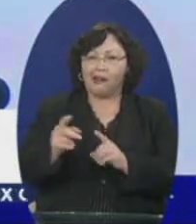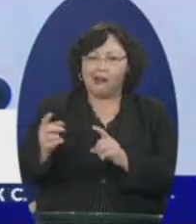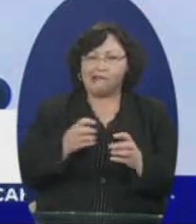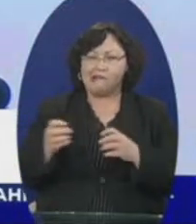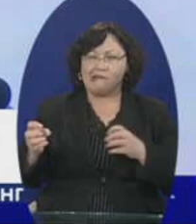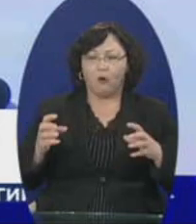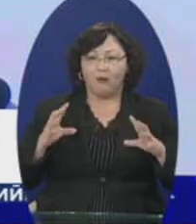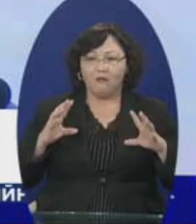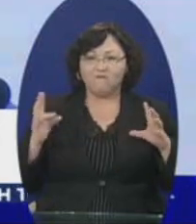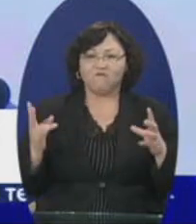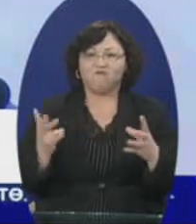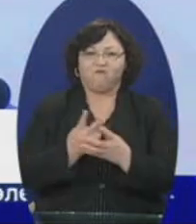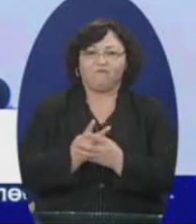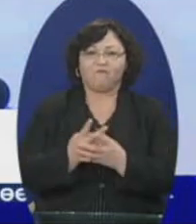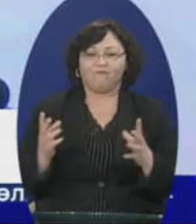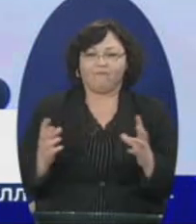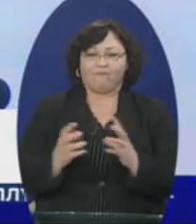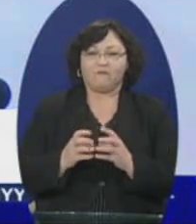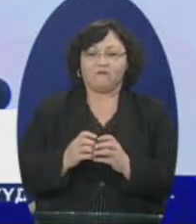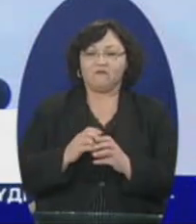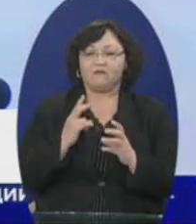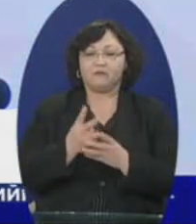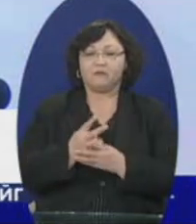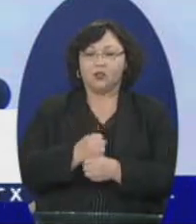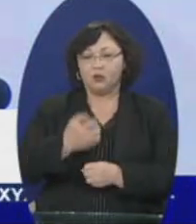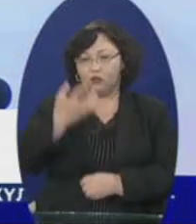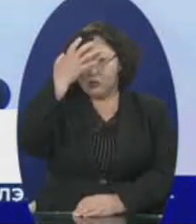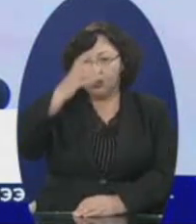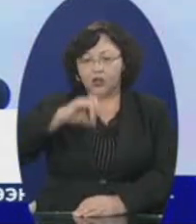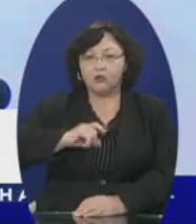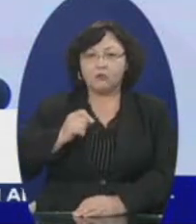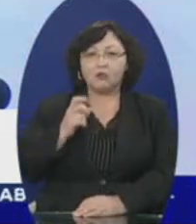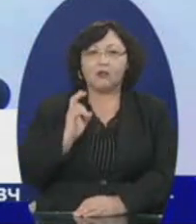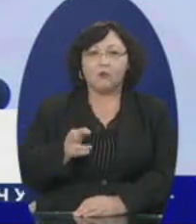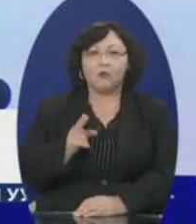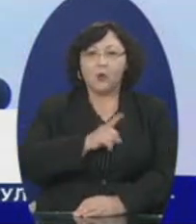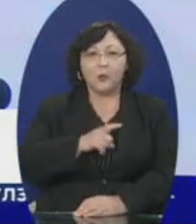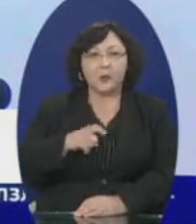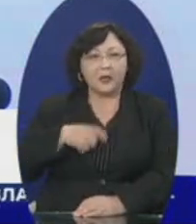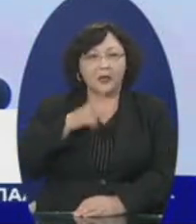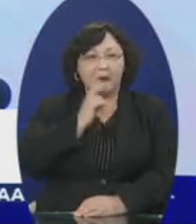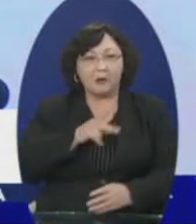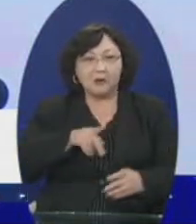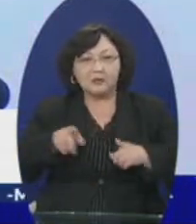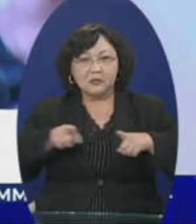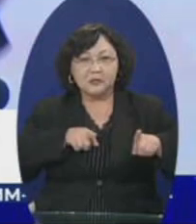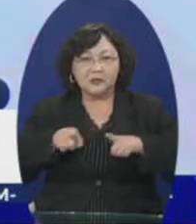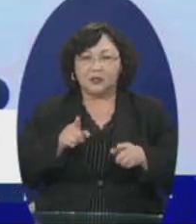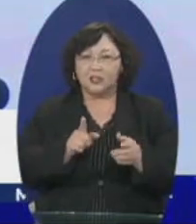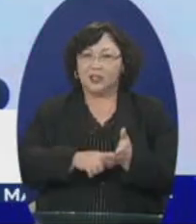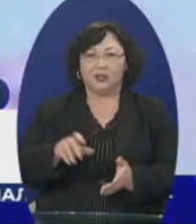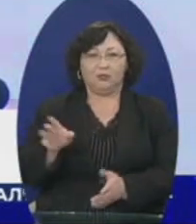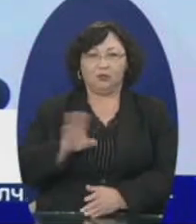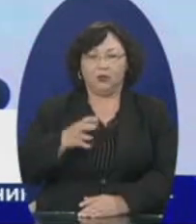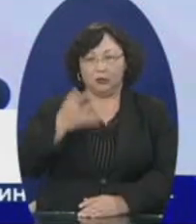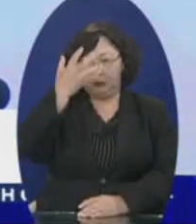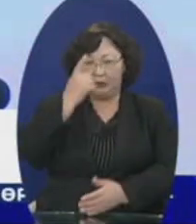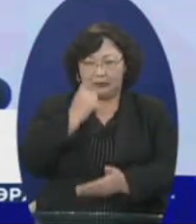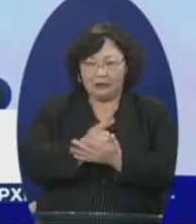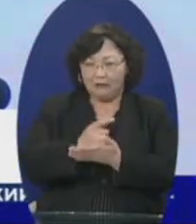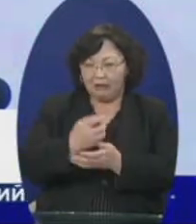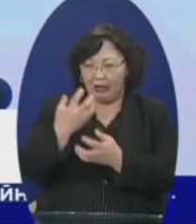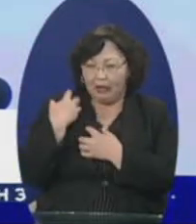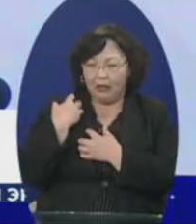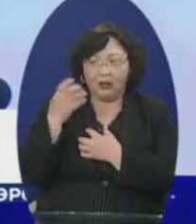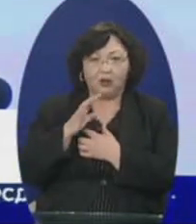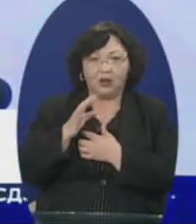За цаашлаад ер нь төрийн өмчит үйлдвэрийн газар энэ хувийн хэвшлүүдтэй өрсөлдөхгүй байх. Төр зайлшгүй авч өгөх шаардлагагүй төр